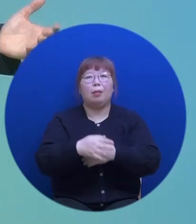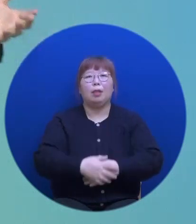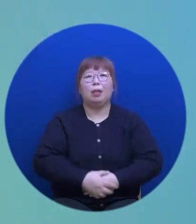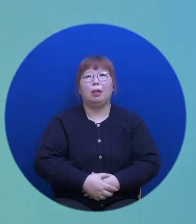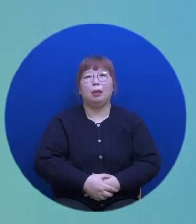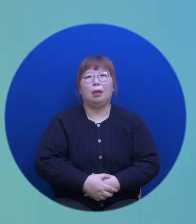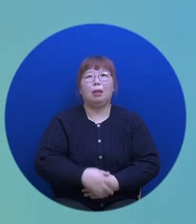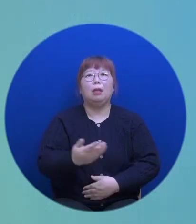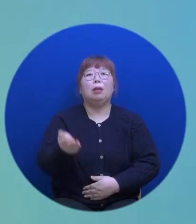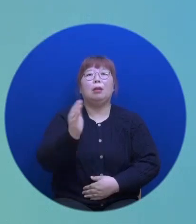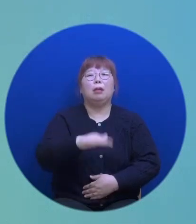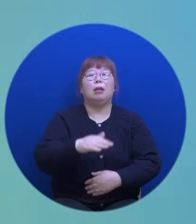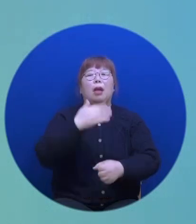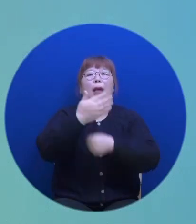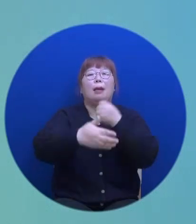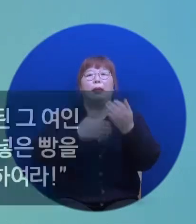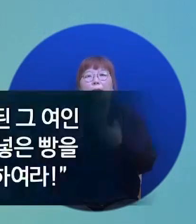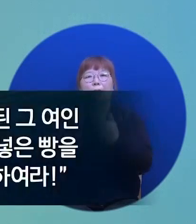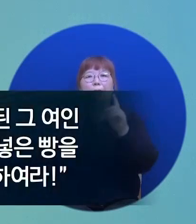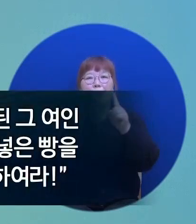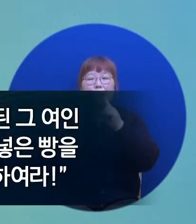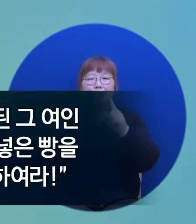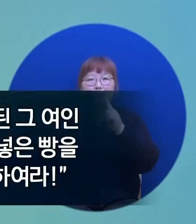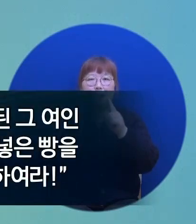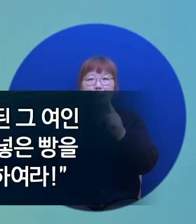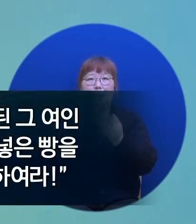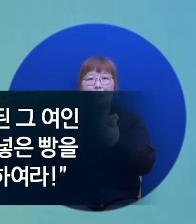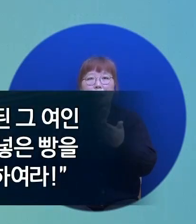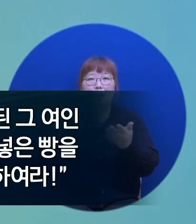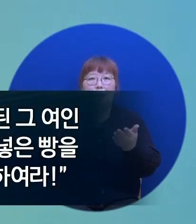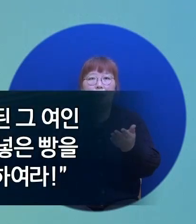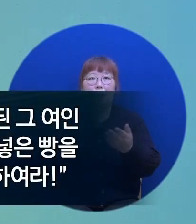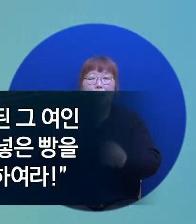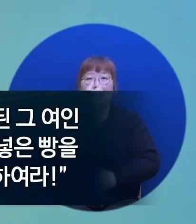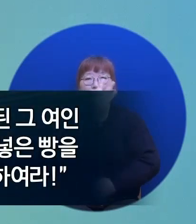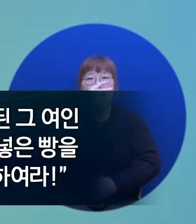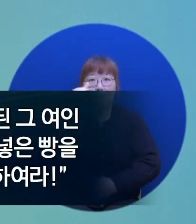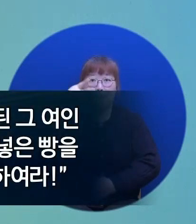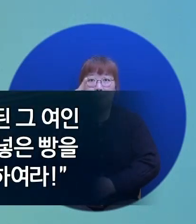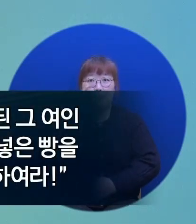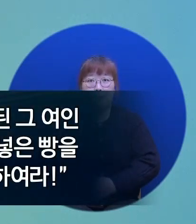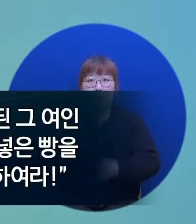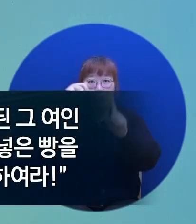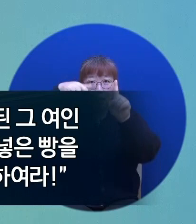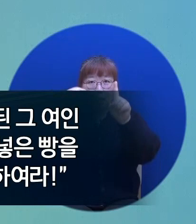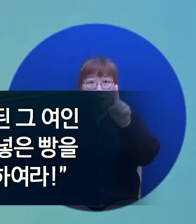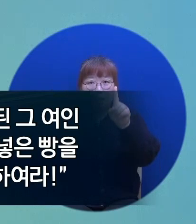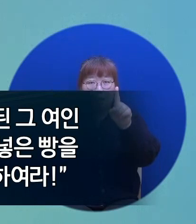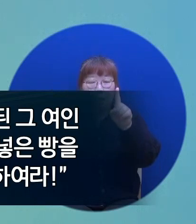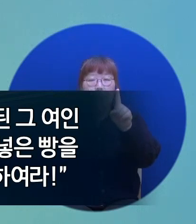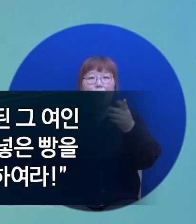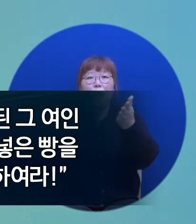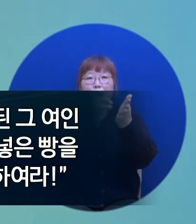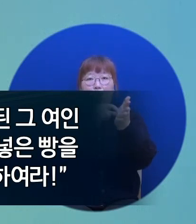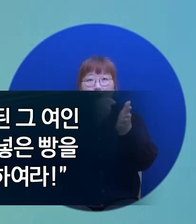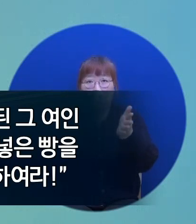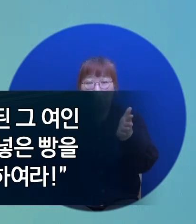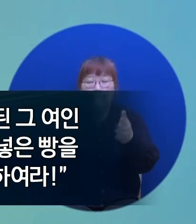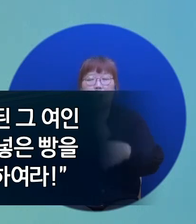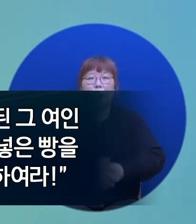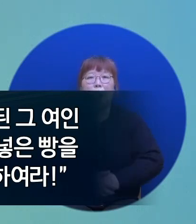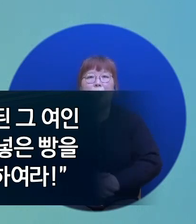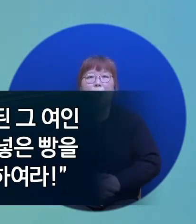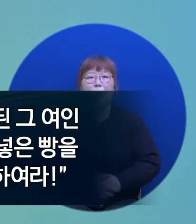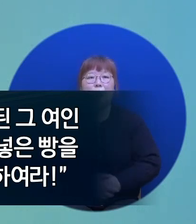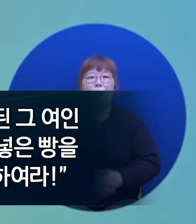하나님께서 이렇게 말씀하십니다. 호세아 3장 1절 말씀입니다. 새번역 성경입니다.